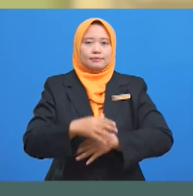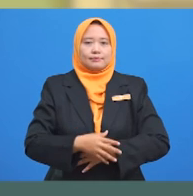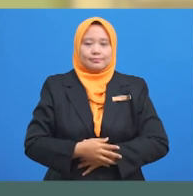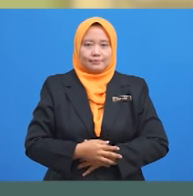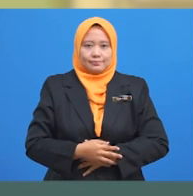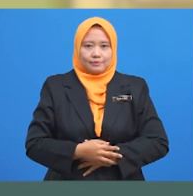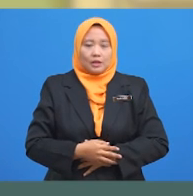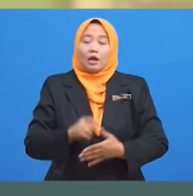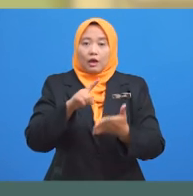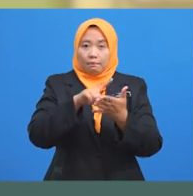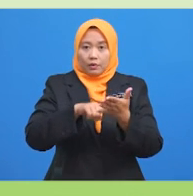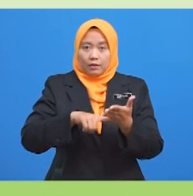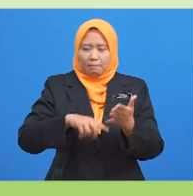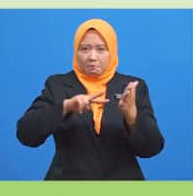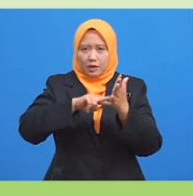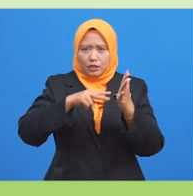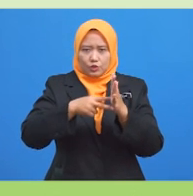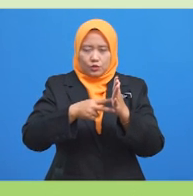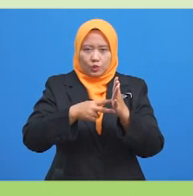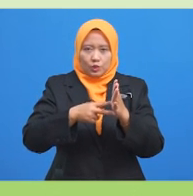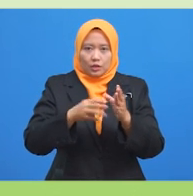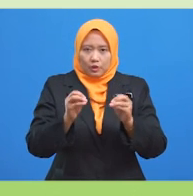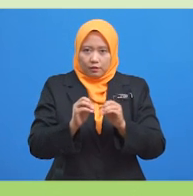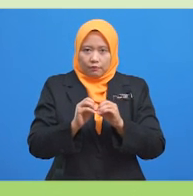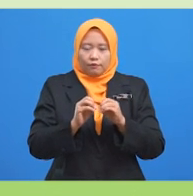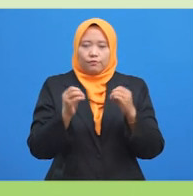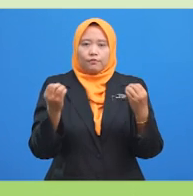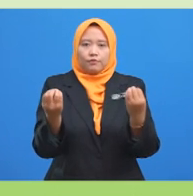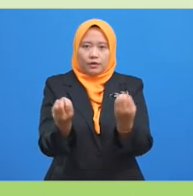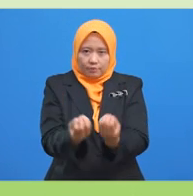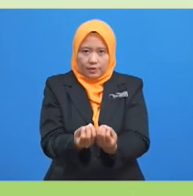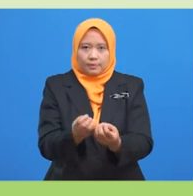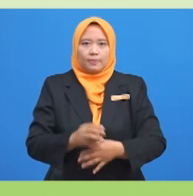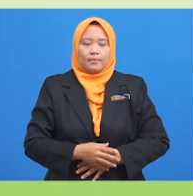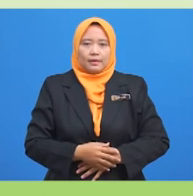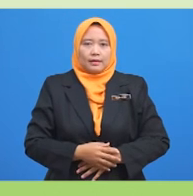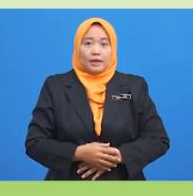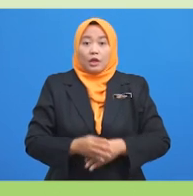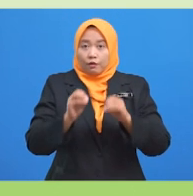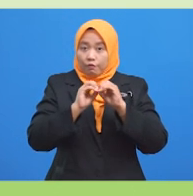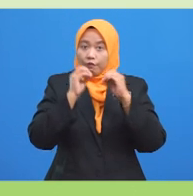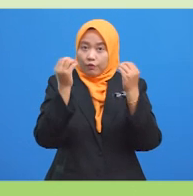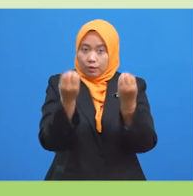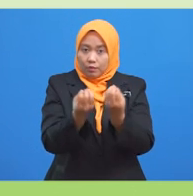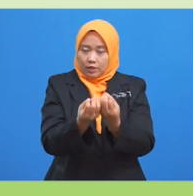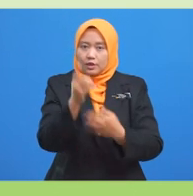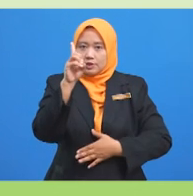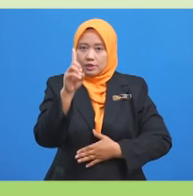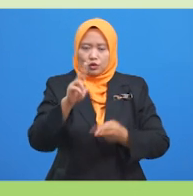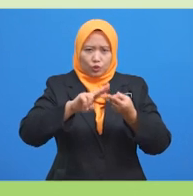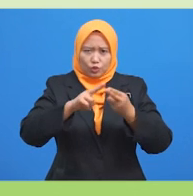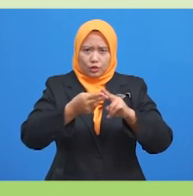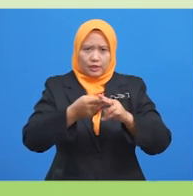Apakah yang dimaksudkan dengan firma? Firma merupakan satu unit ekonomi atau